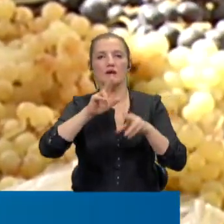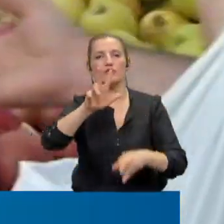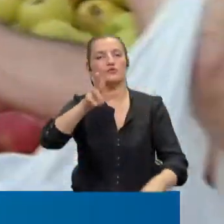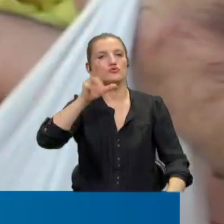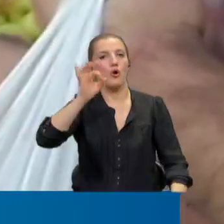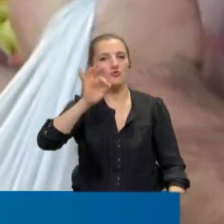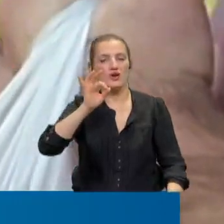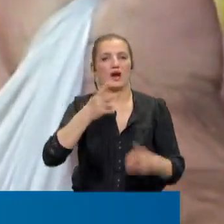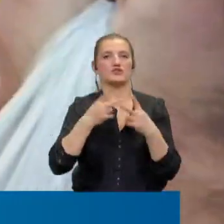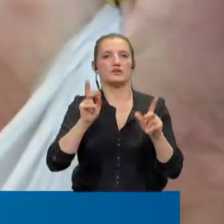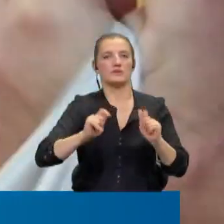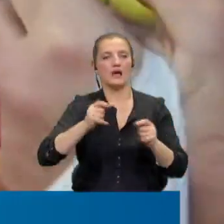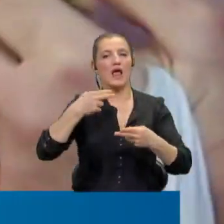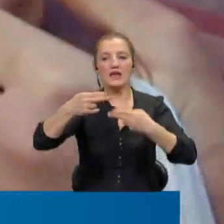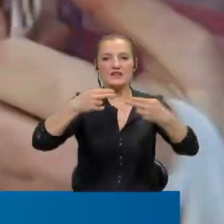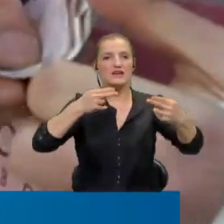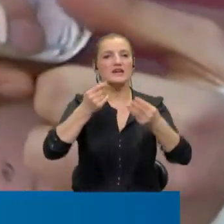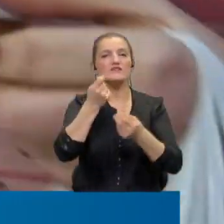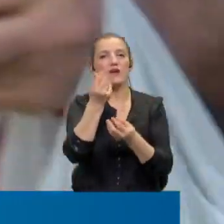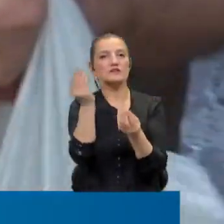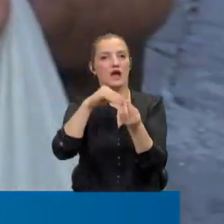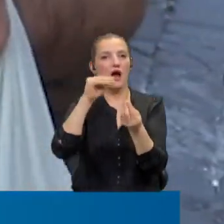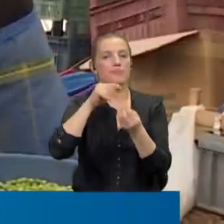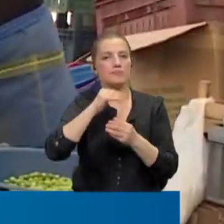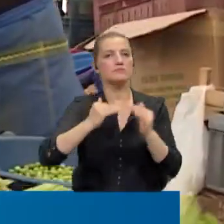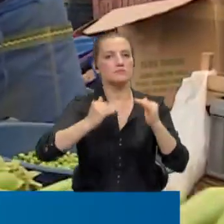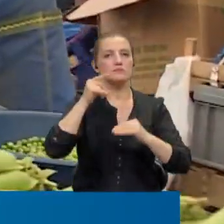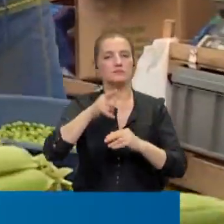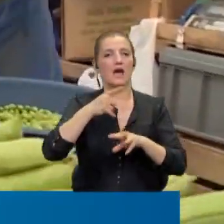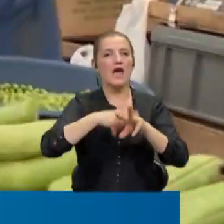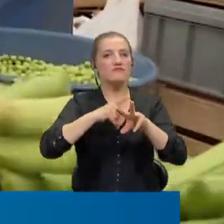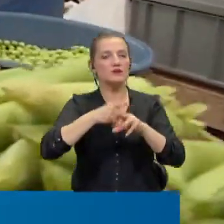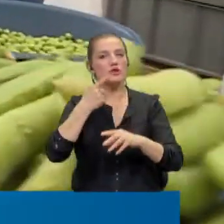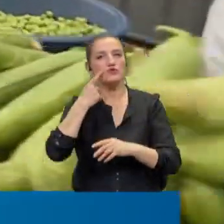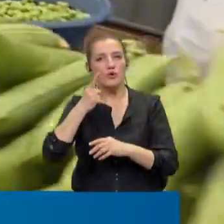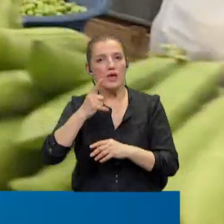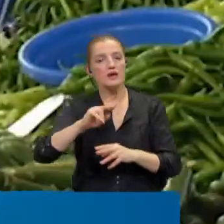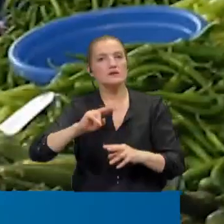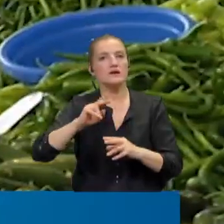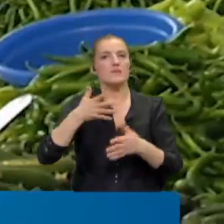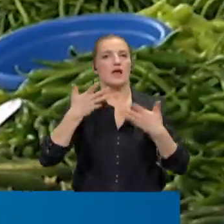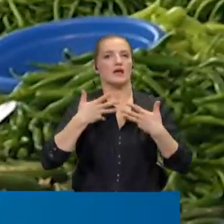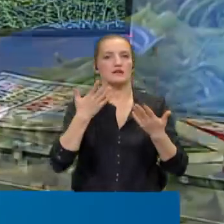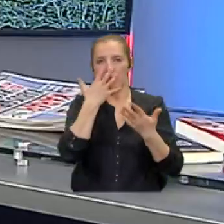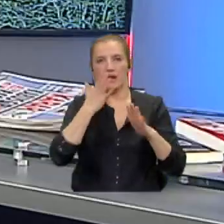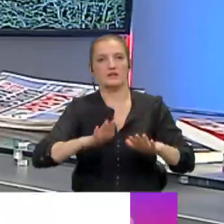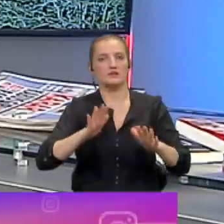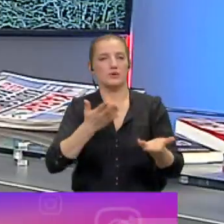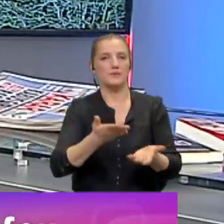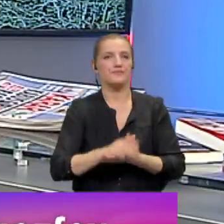Pazartesi günü açıklayacak etiket fiyatlarındaki artışın enflasyon rakamlarına yansıma oranı merak ediliyor